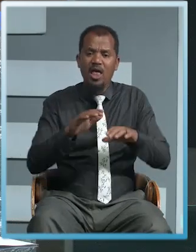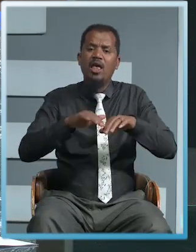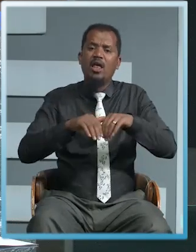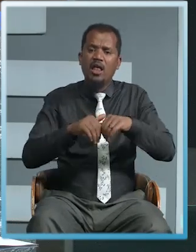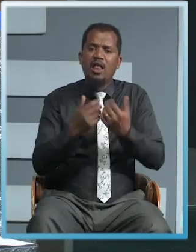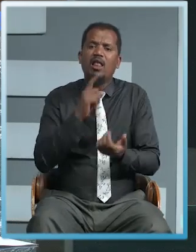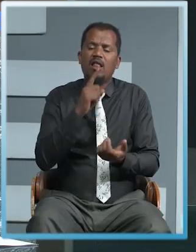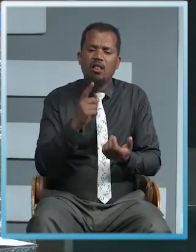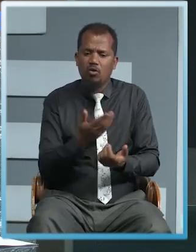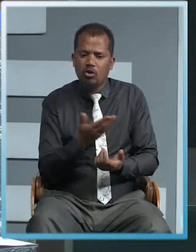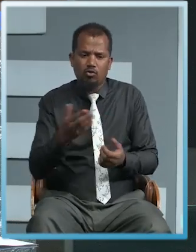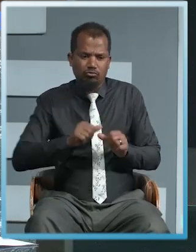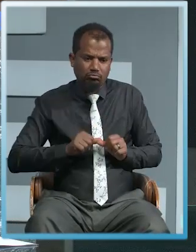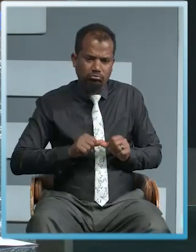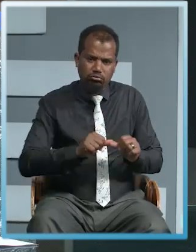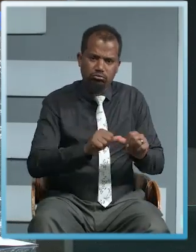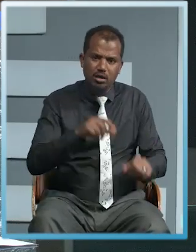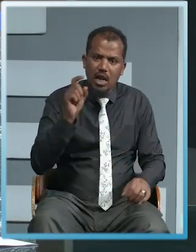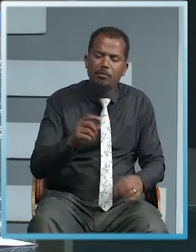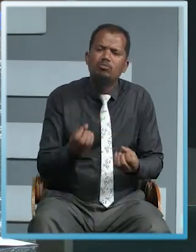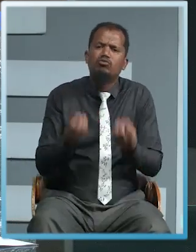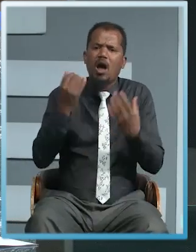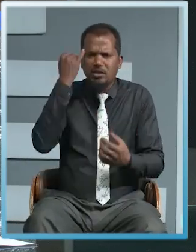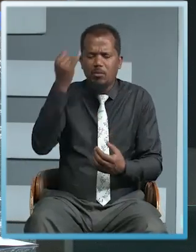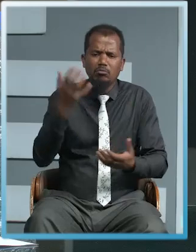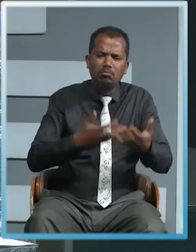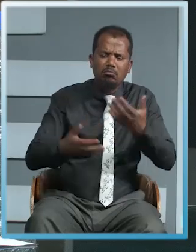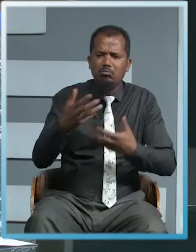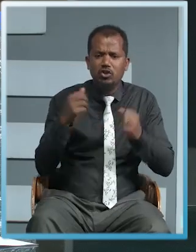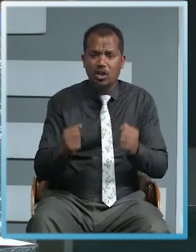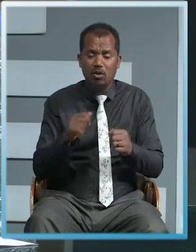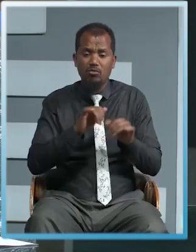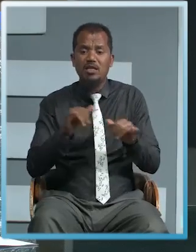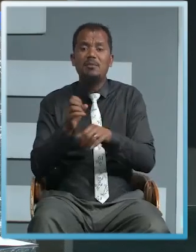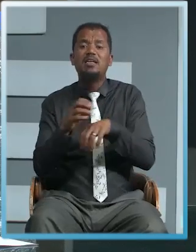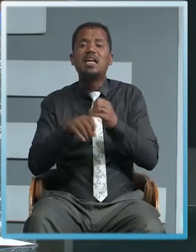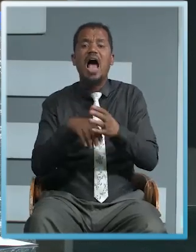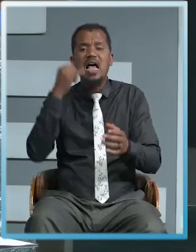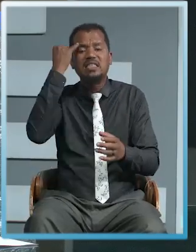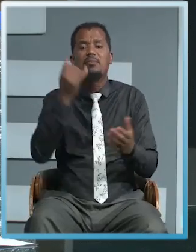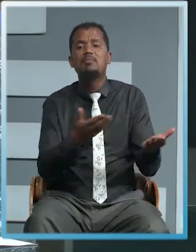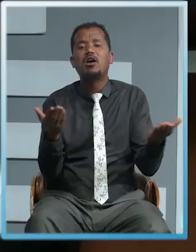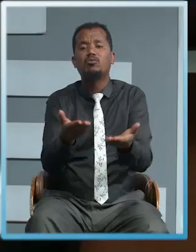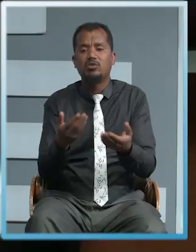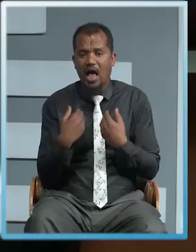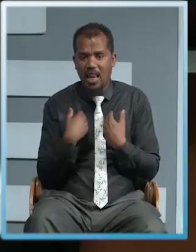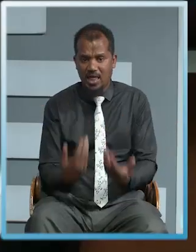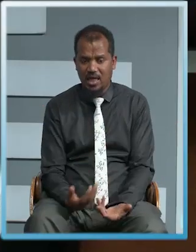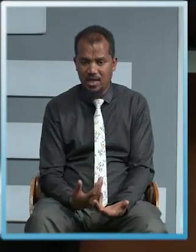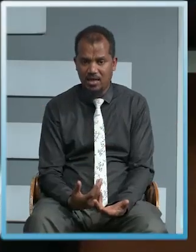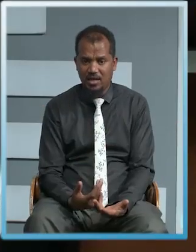ነው ነገሮችን ማስቀጠል መቻል ያለበት? ብዙ ሐሳቦች ሊነሱ ይችላሉና እንደ ምክር ሐሳብ የሚያቀርቡት ነገር ካለ።